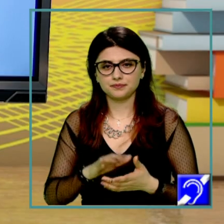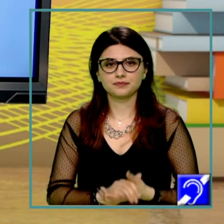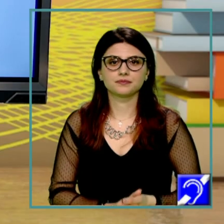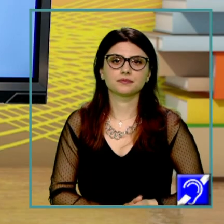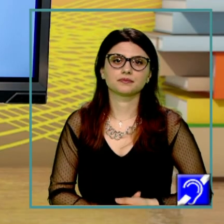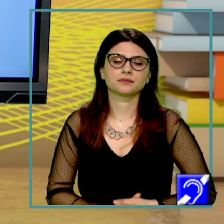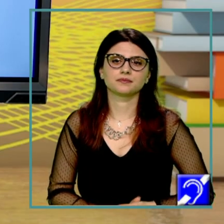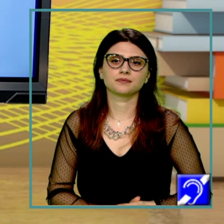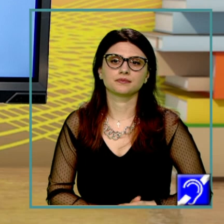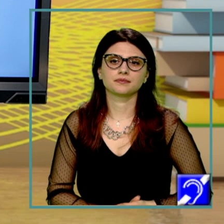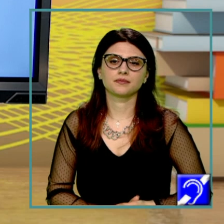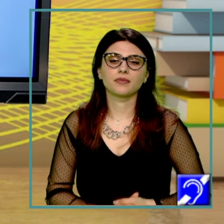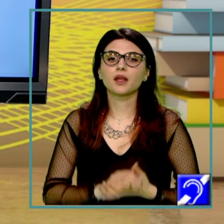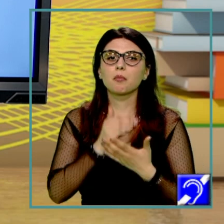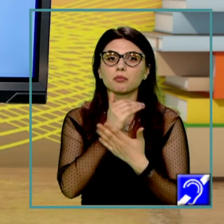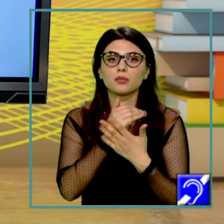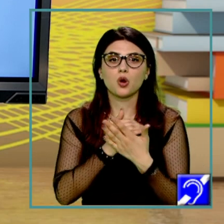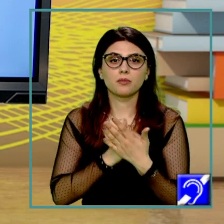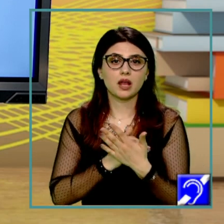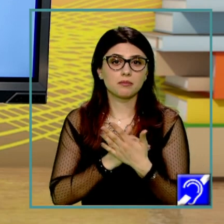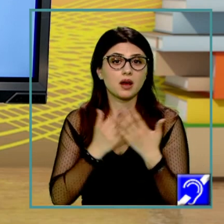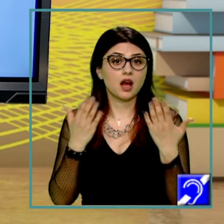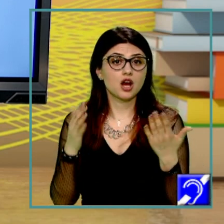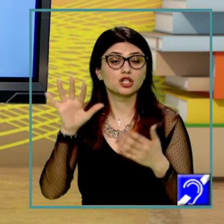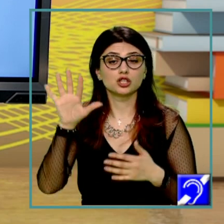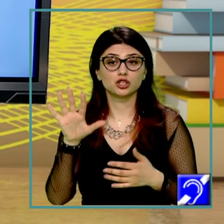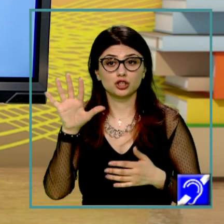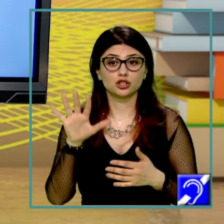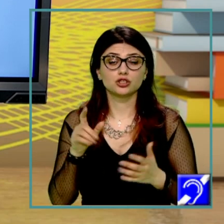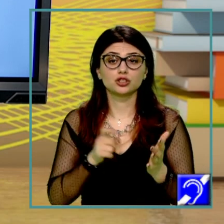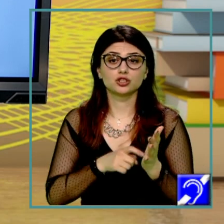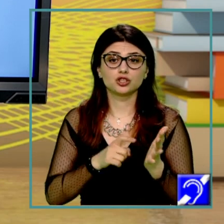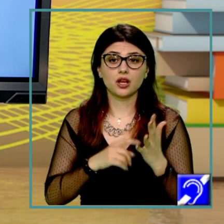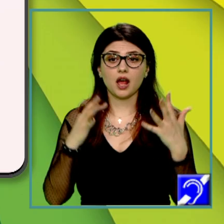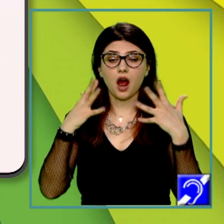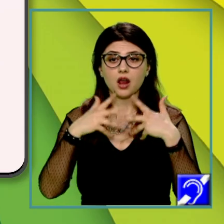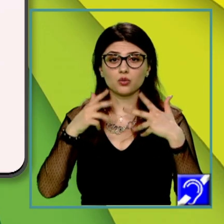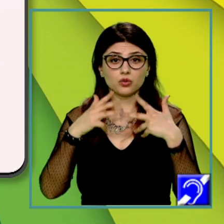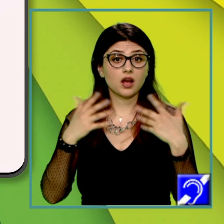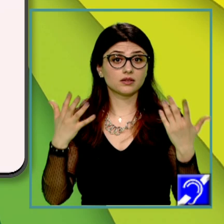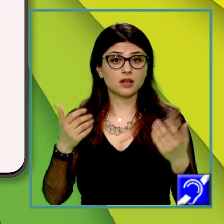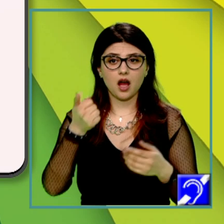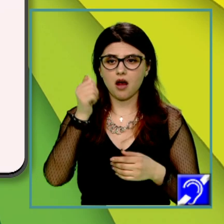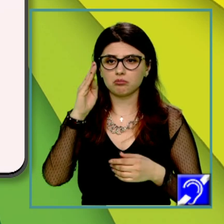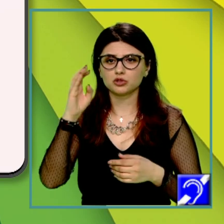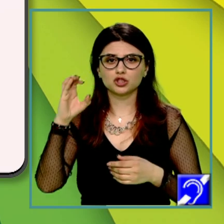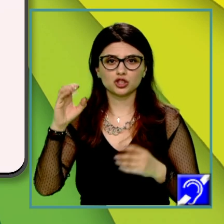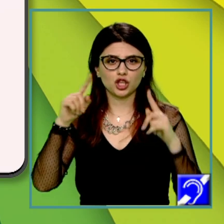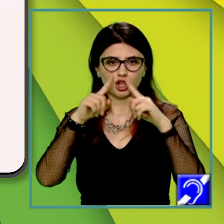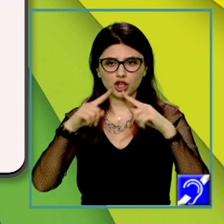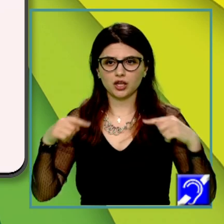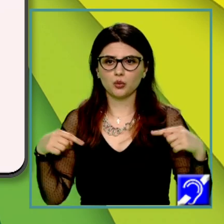va fi problema cinci se cere a fi calcularea ariei triunghiului ABC metoda 1